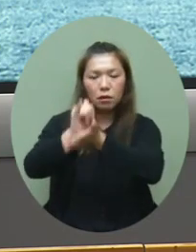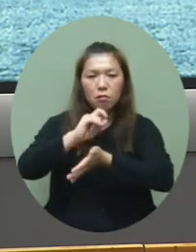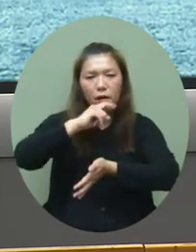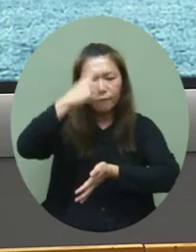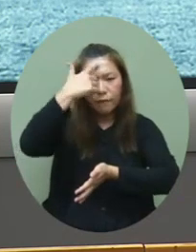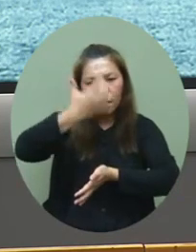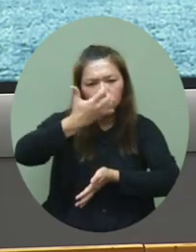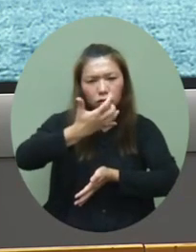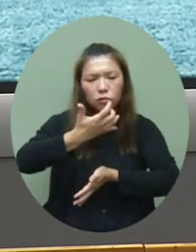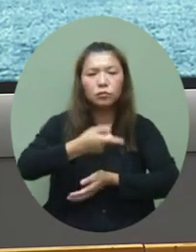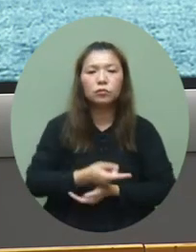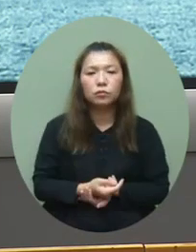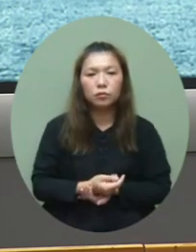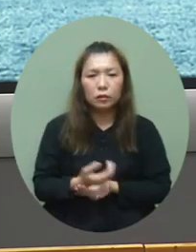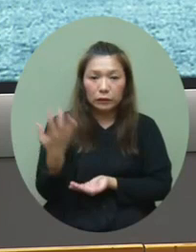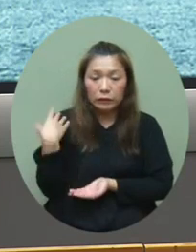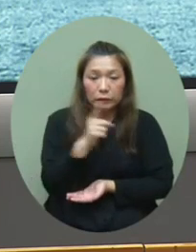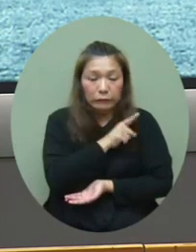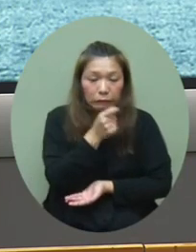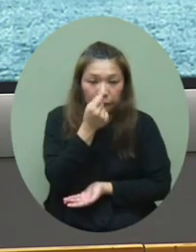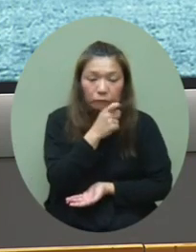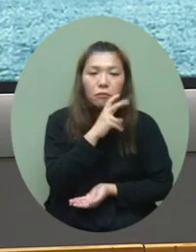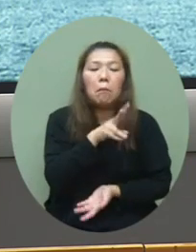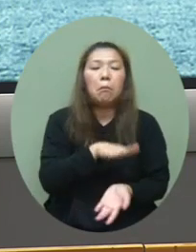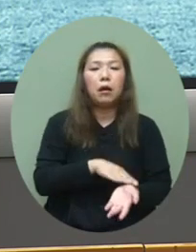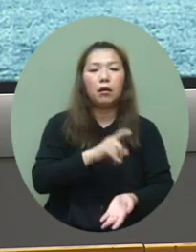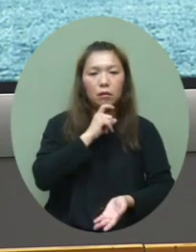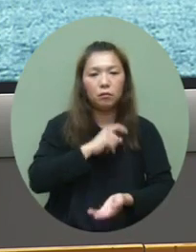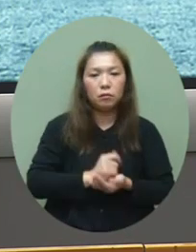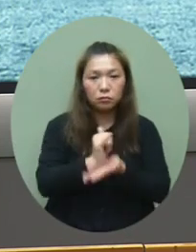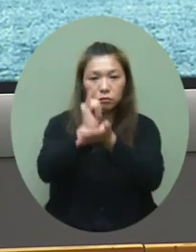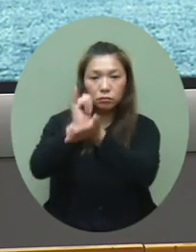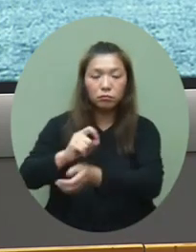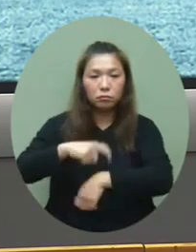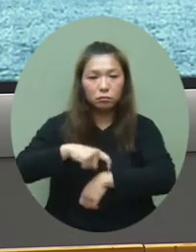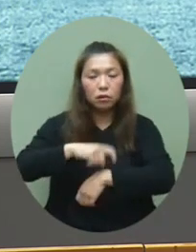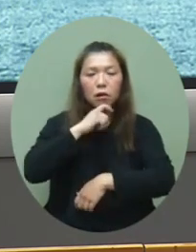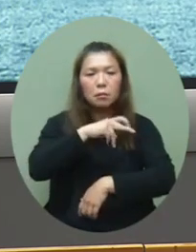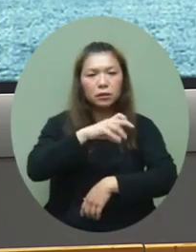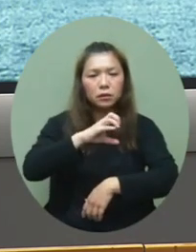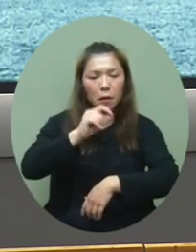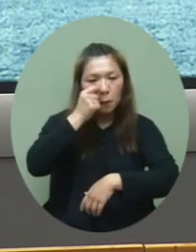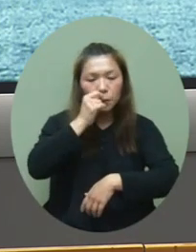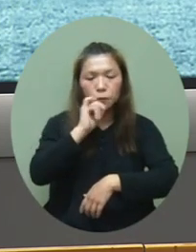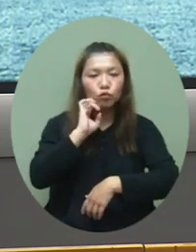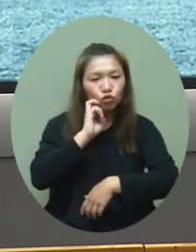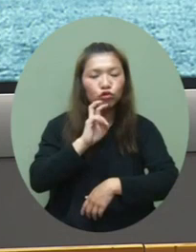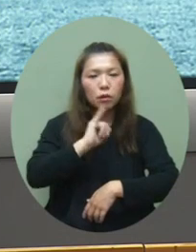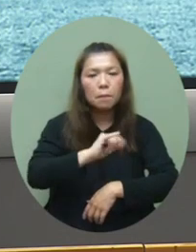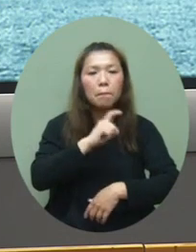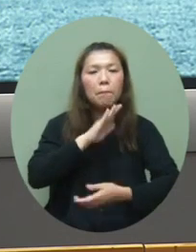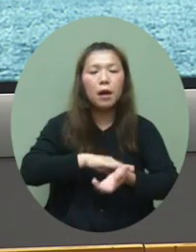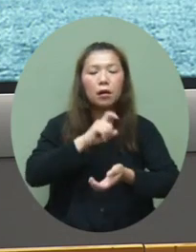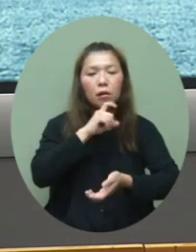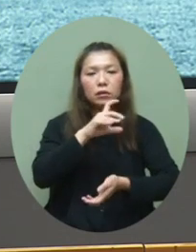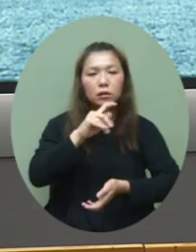咁啊，亦都佢係自己做咗個快速測試係陽性。咁入院我個嘅 PCR 個核酸測試都係陽性